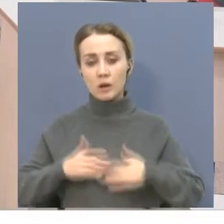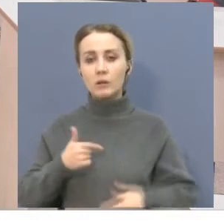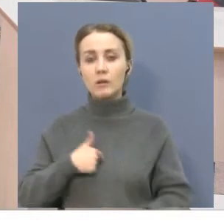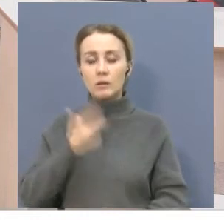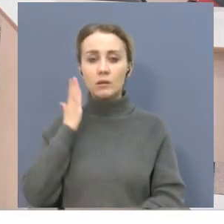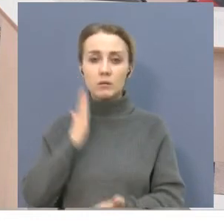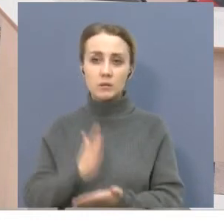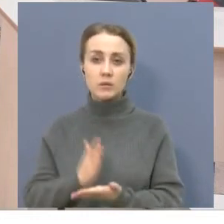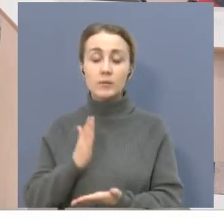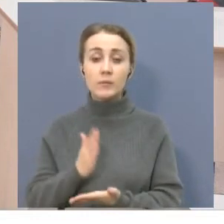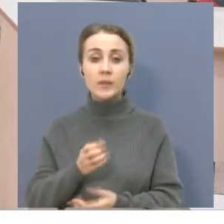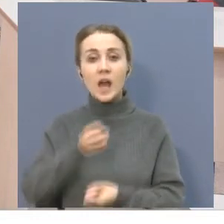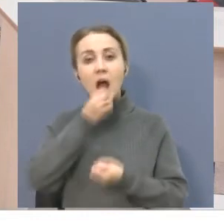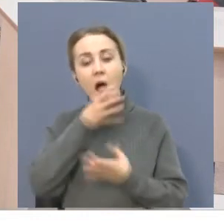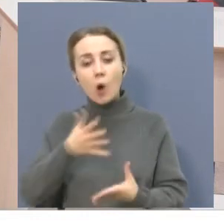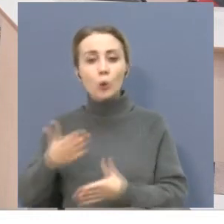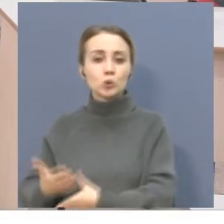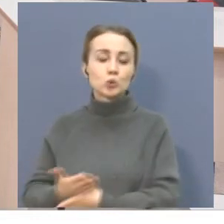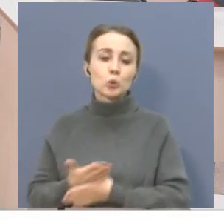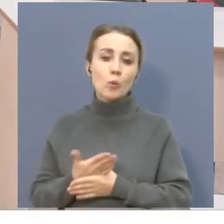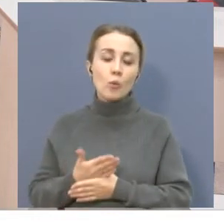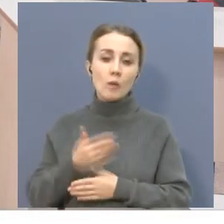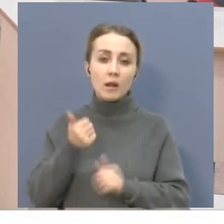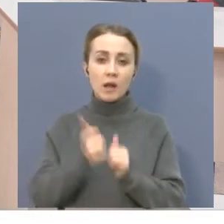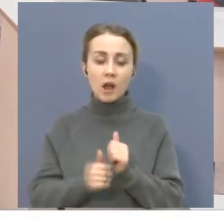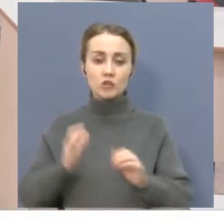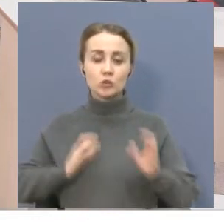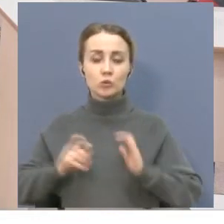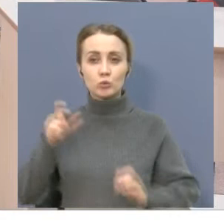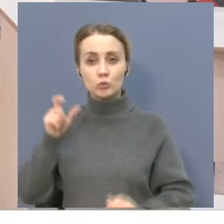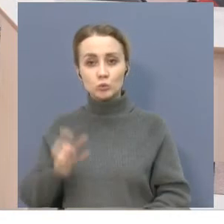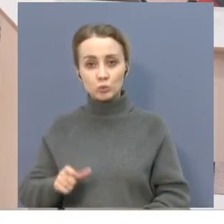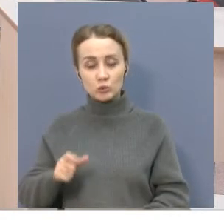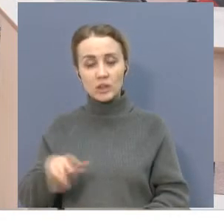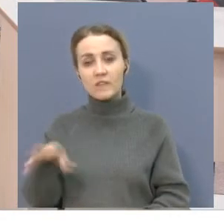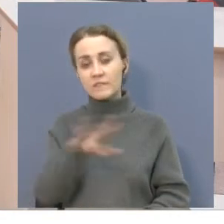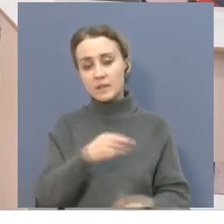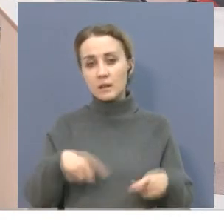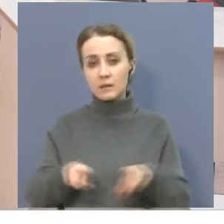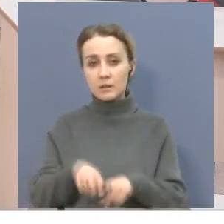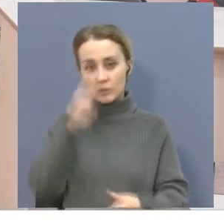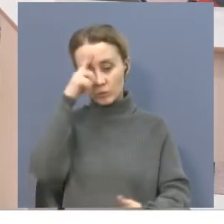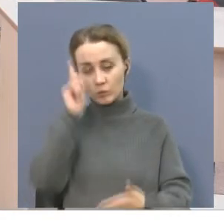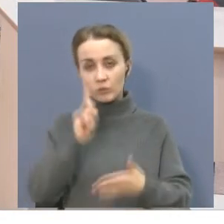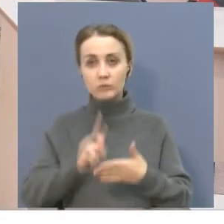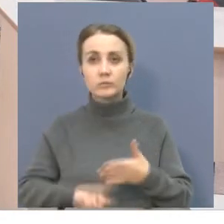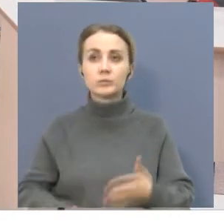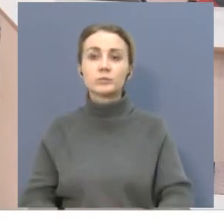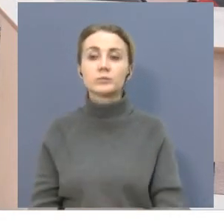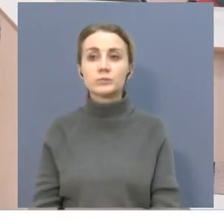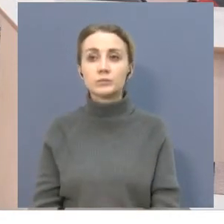болса, кәсіптік практика еңбек өтіліне есептелетін болады. Яғни, мен бұған өте қуаныштымын, себебі